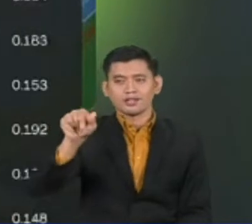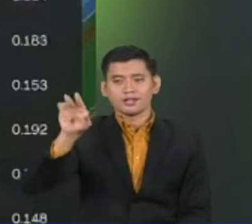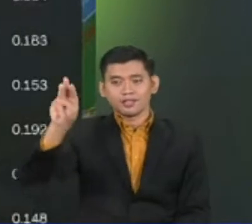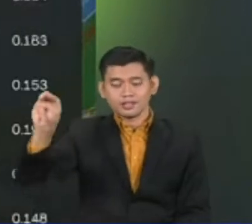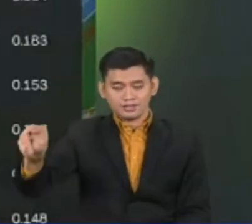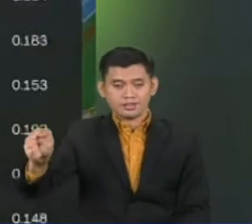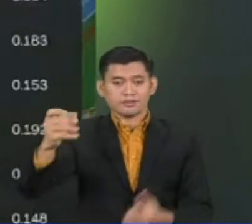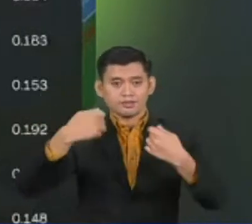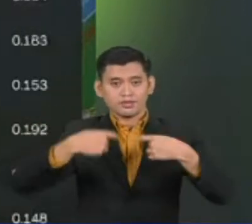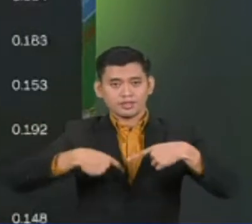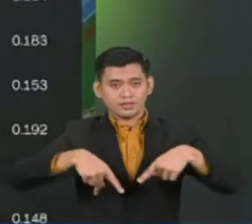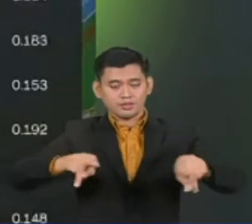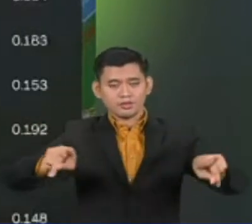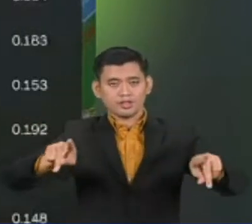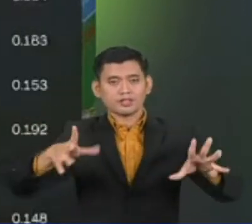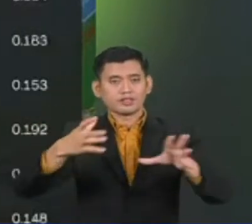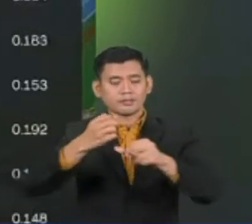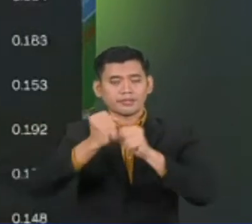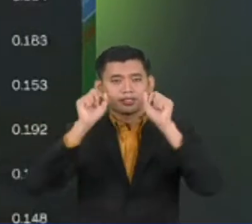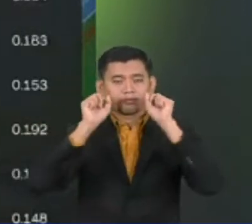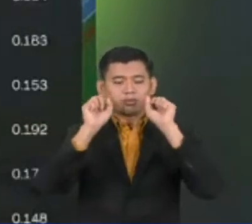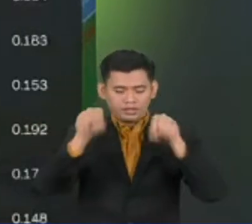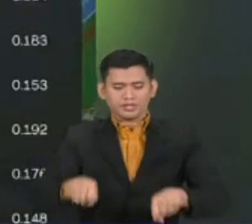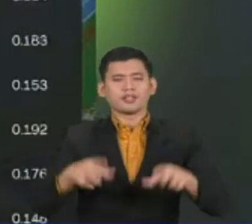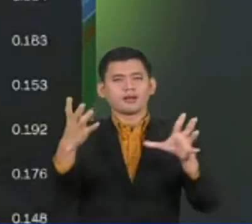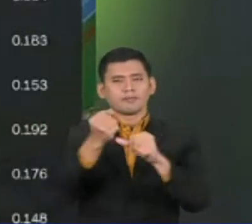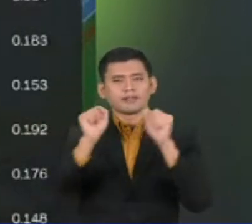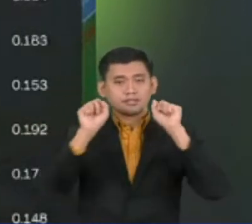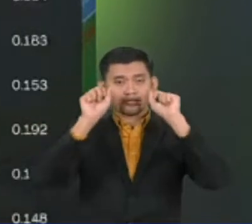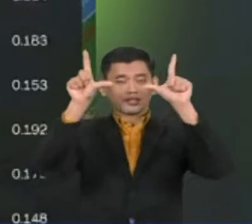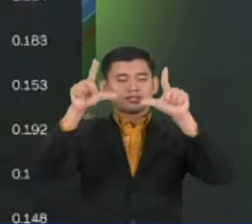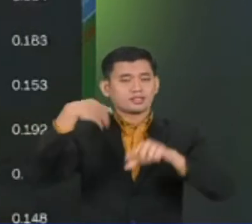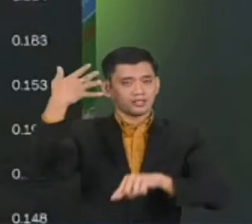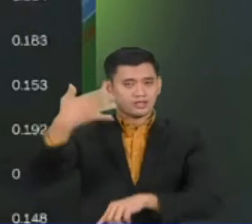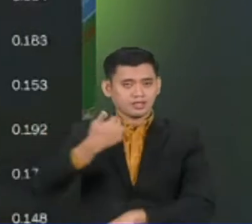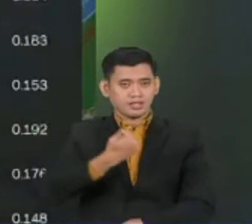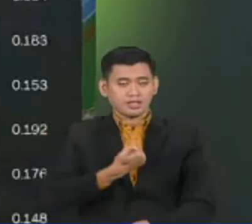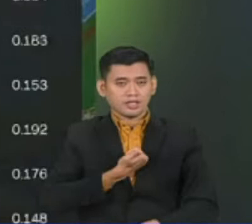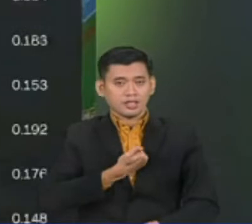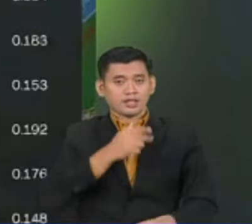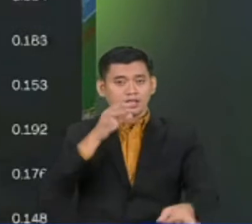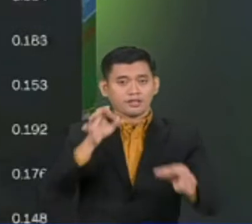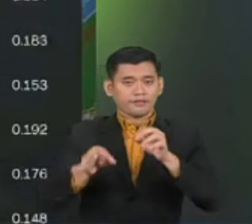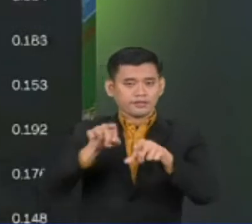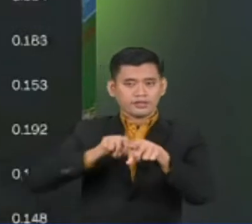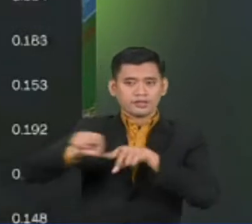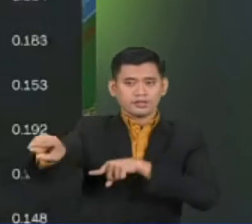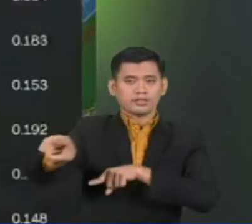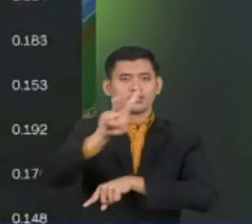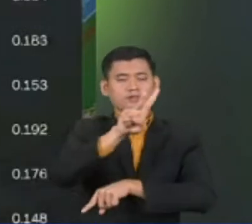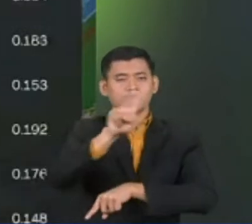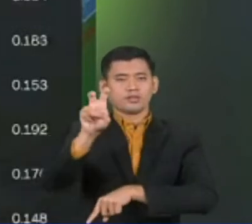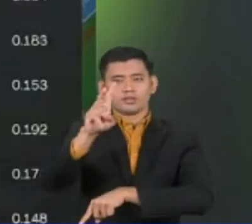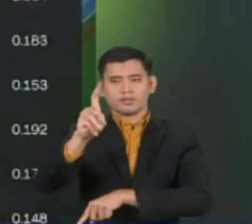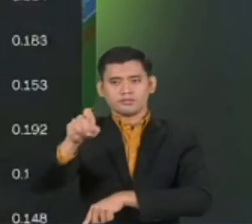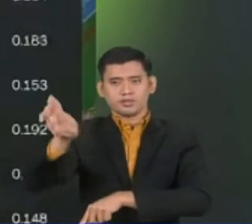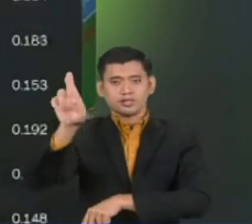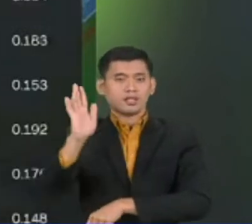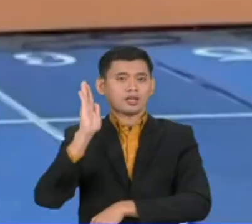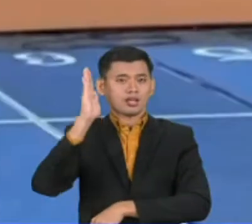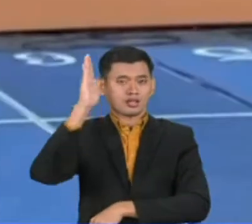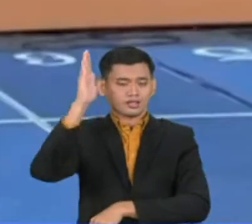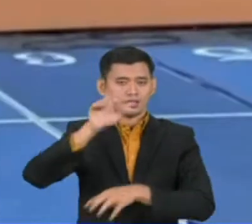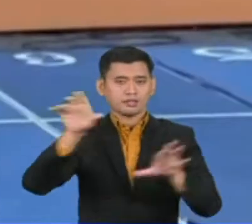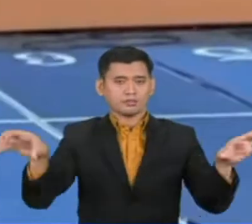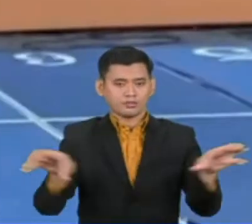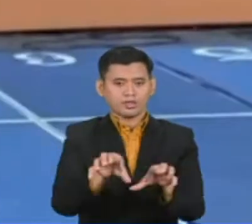menebus kekecewaannya untuk mencipta kejutan dan sejarah tersendiri apabila turun beraksi dalam acara 200 meter yang dijadual awal pagi